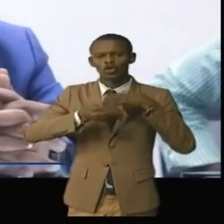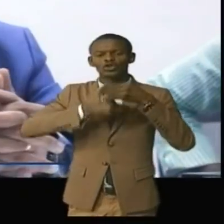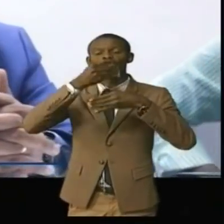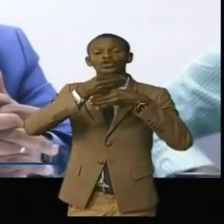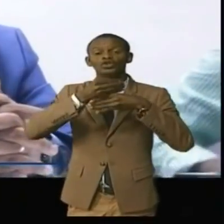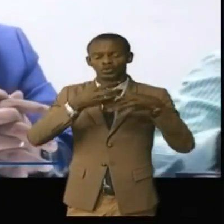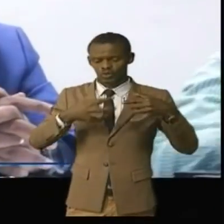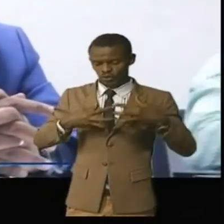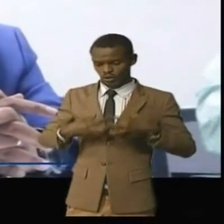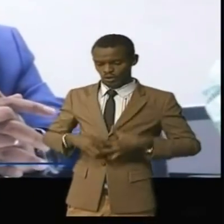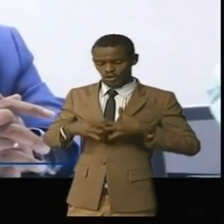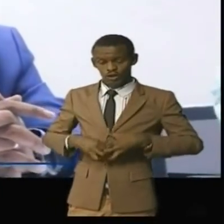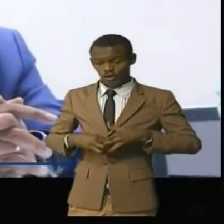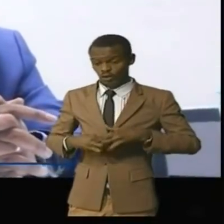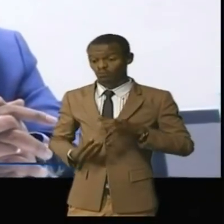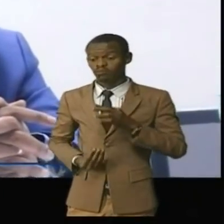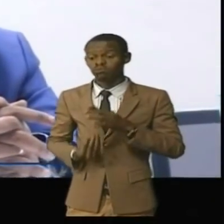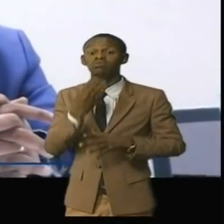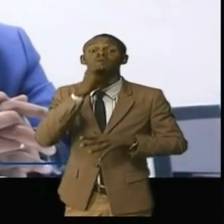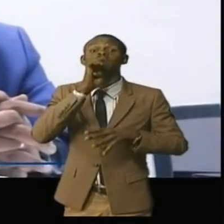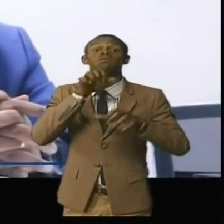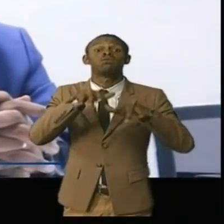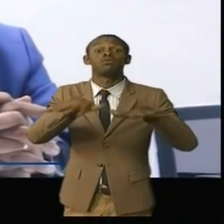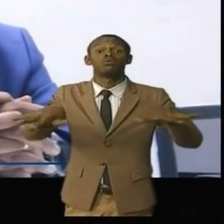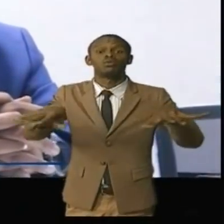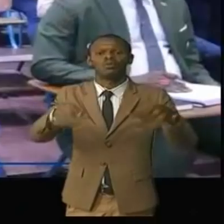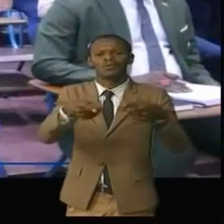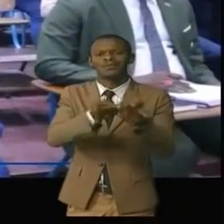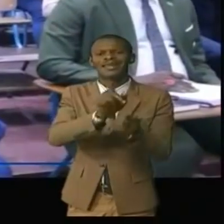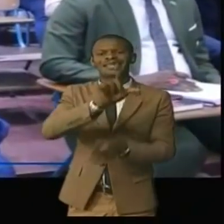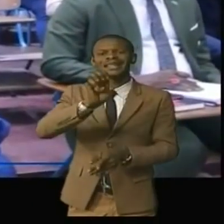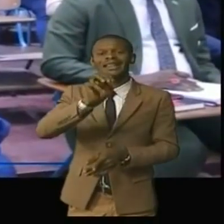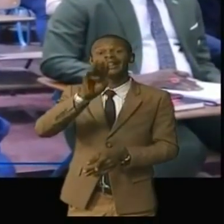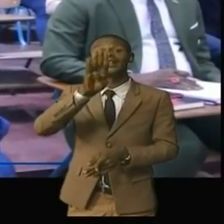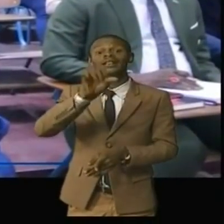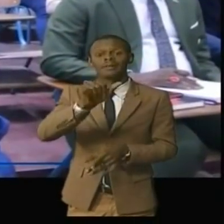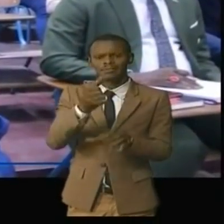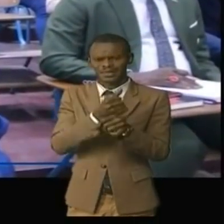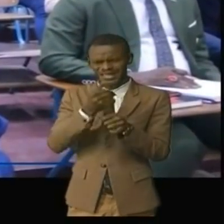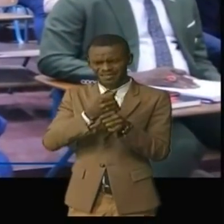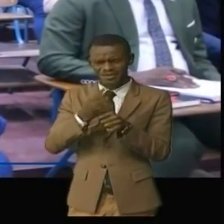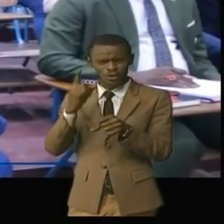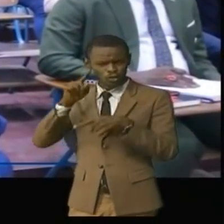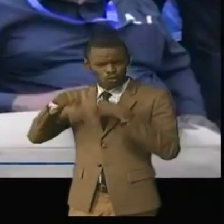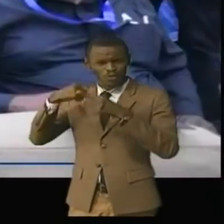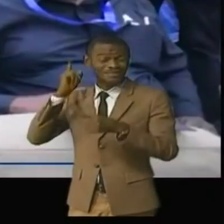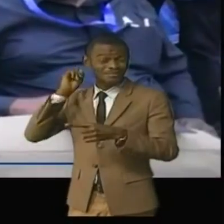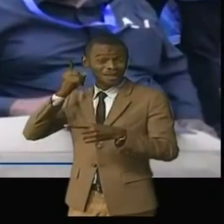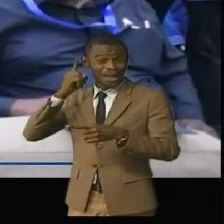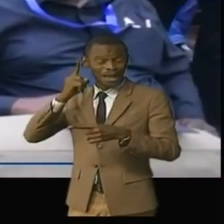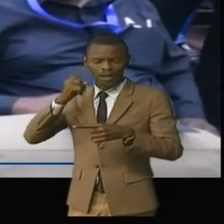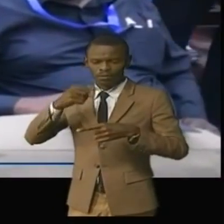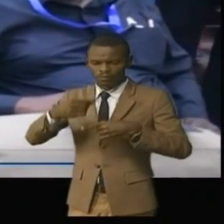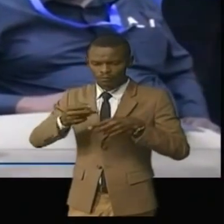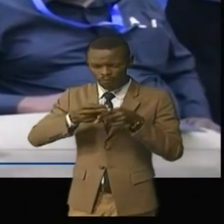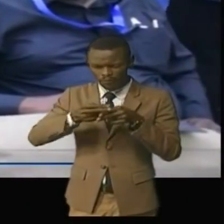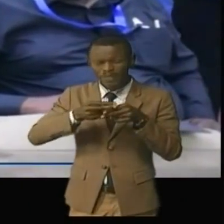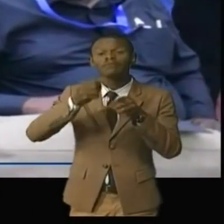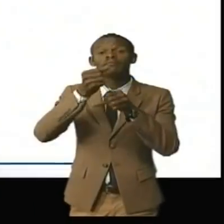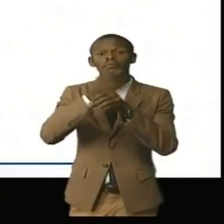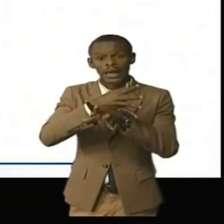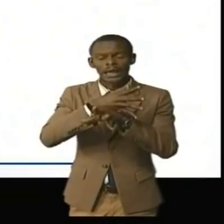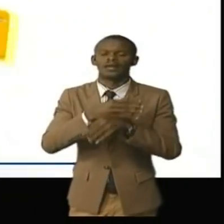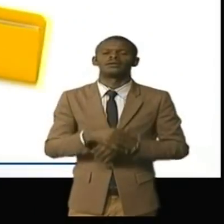et de production de l'Embaïmbou sont presque prêts. Une fois terminée, cette usine sera mise à la disposition de la